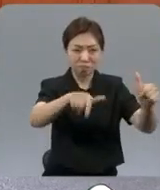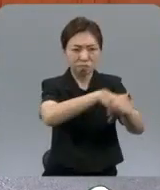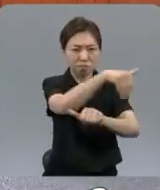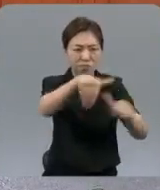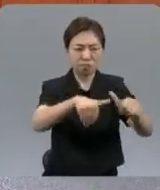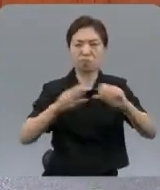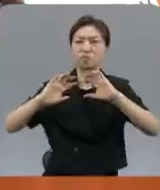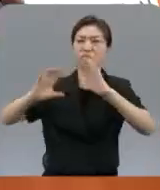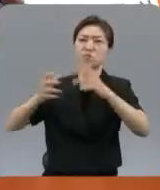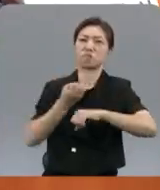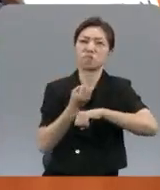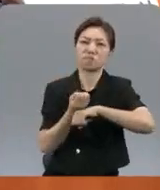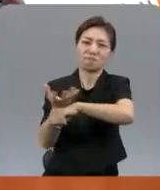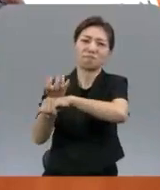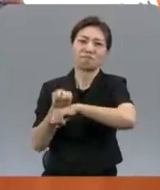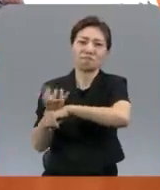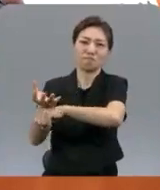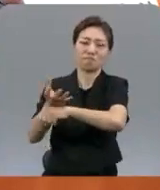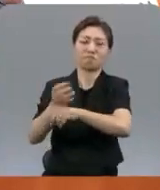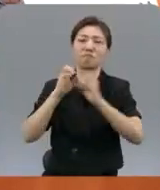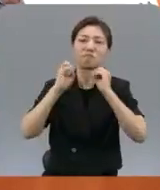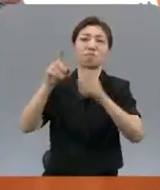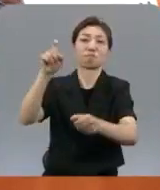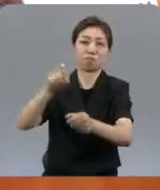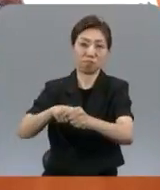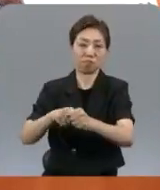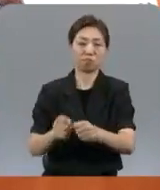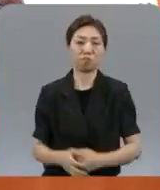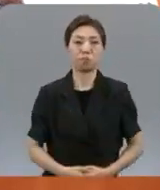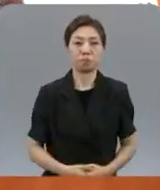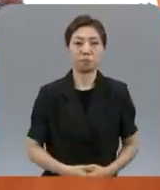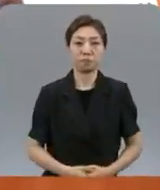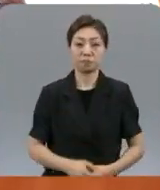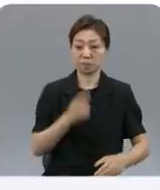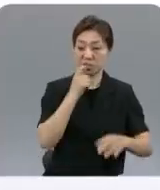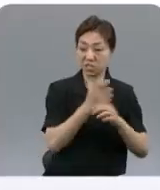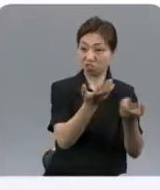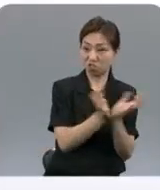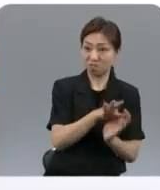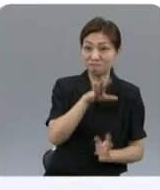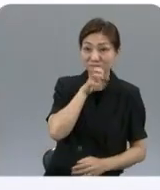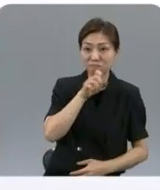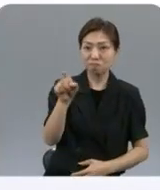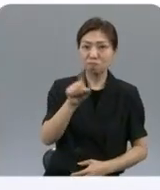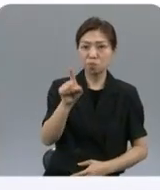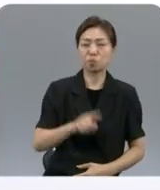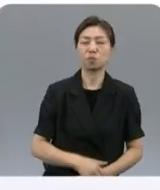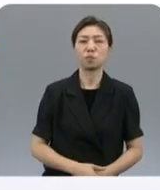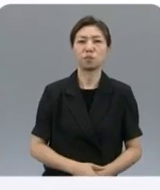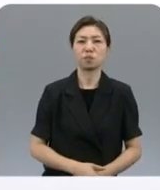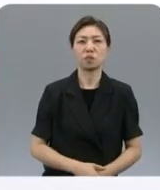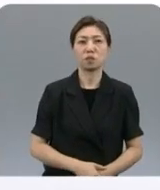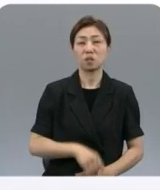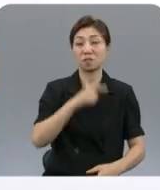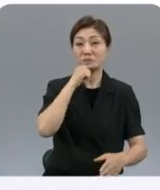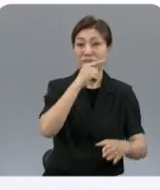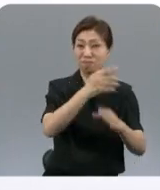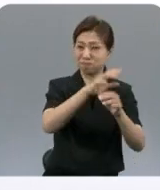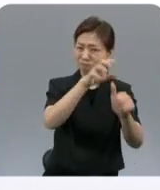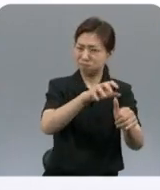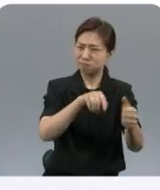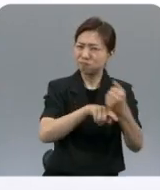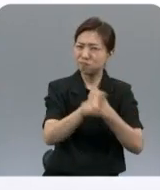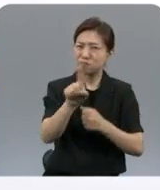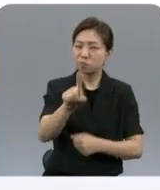Ким Юн хо который является экспертом по проблеме прав человека известен своей жесткой позиции по отношению